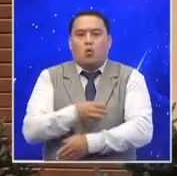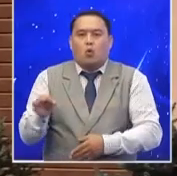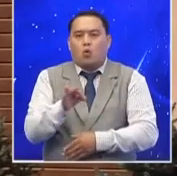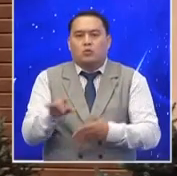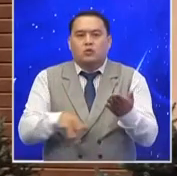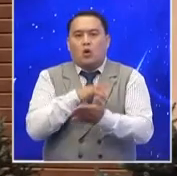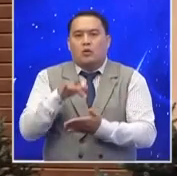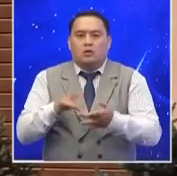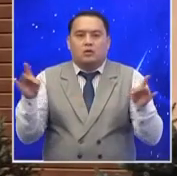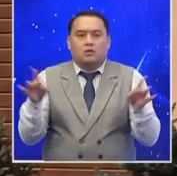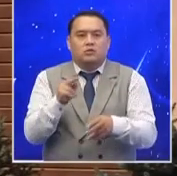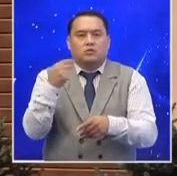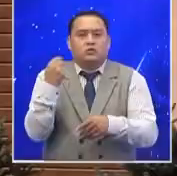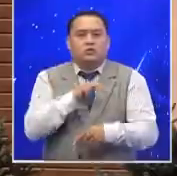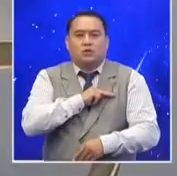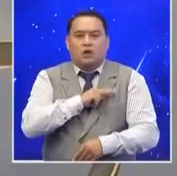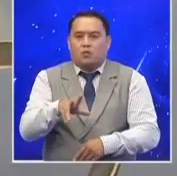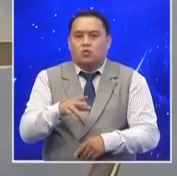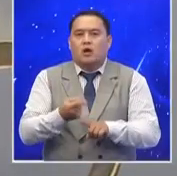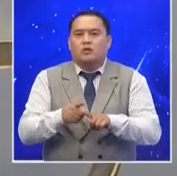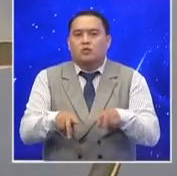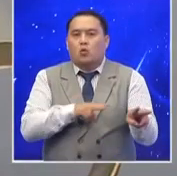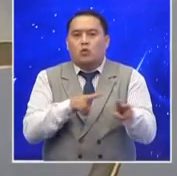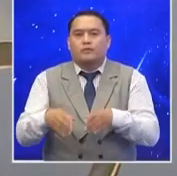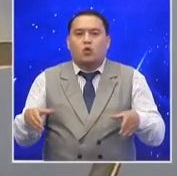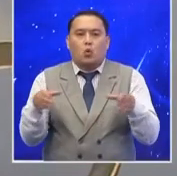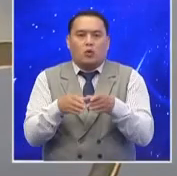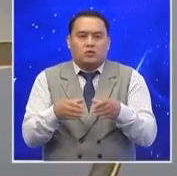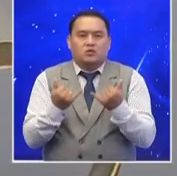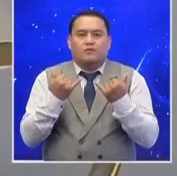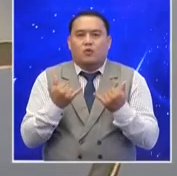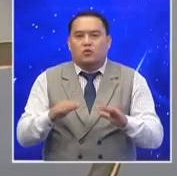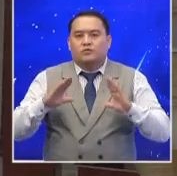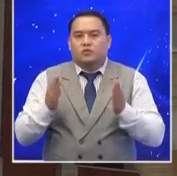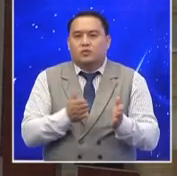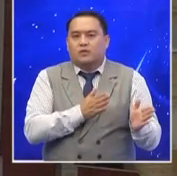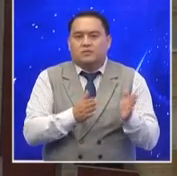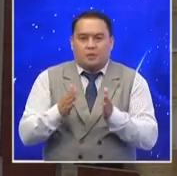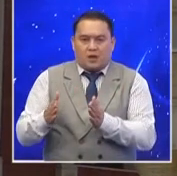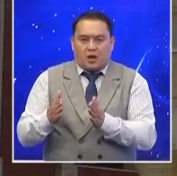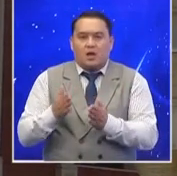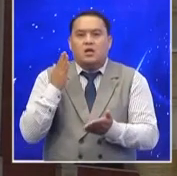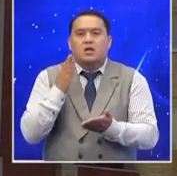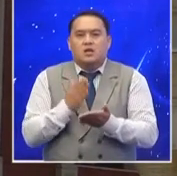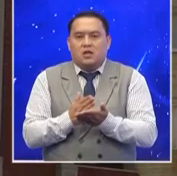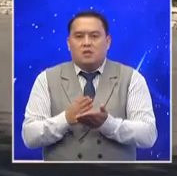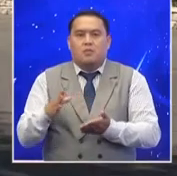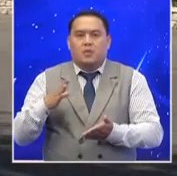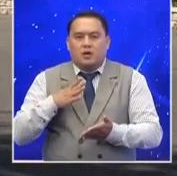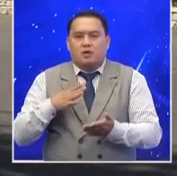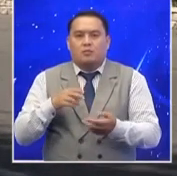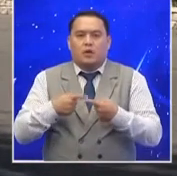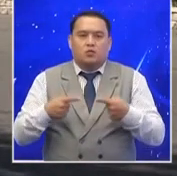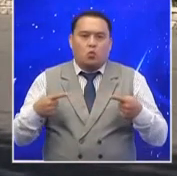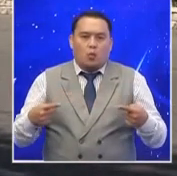городские рестораны не работали. По словам сотрудников мониторинговой группы, на данный момент ситуация стабильна. Однако еще недавно дела